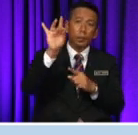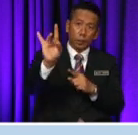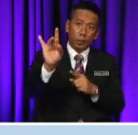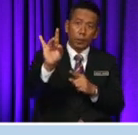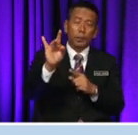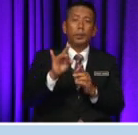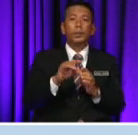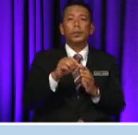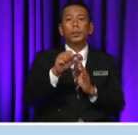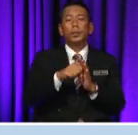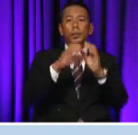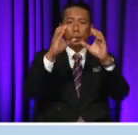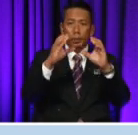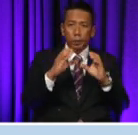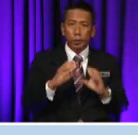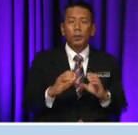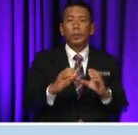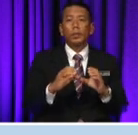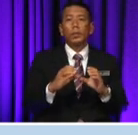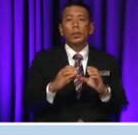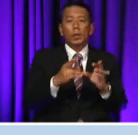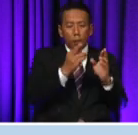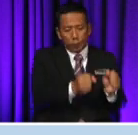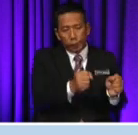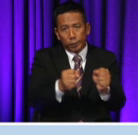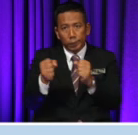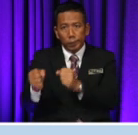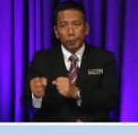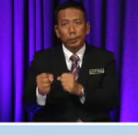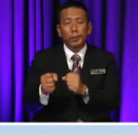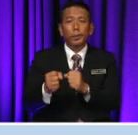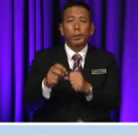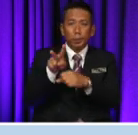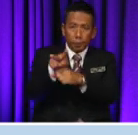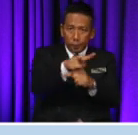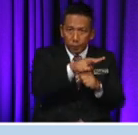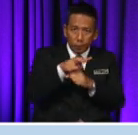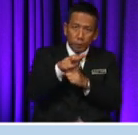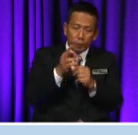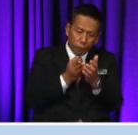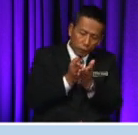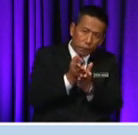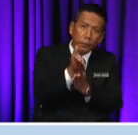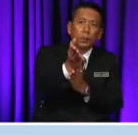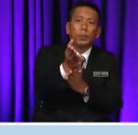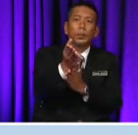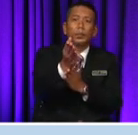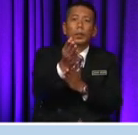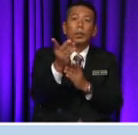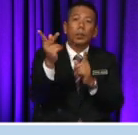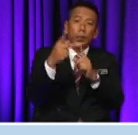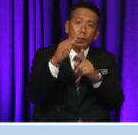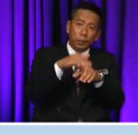sistematik yaitu membuat perancangan dan pemantauan yang berterusan terhadap organisasi